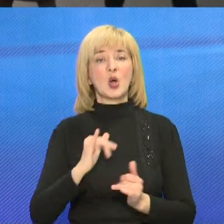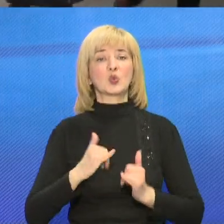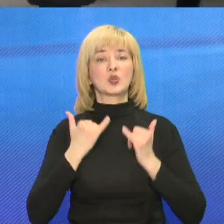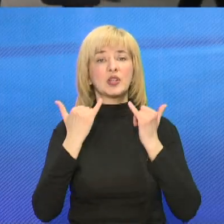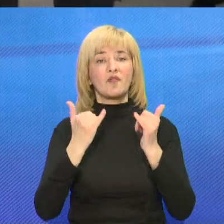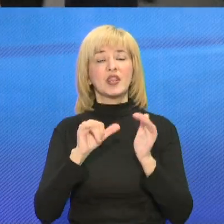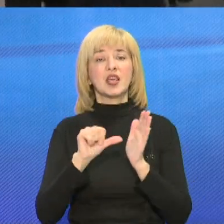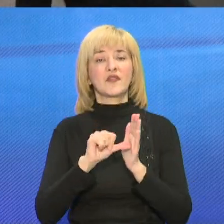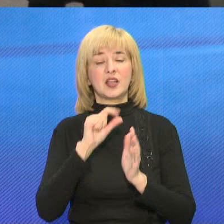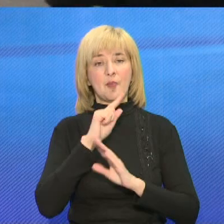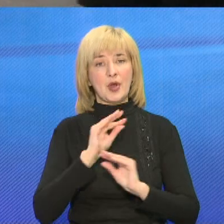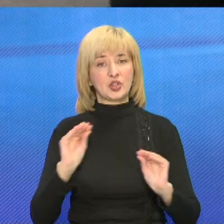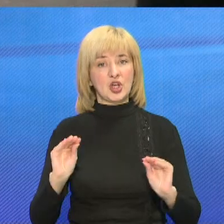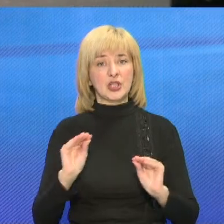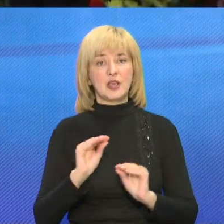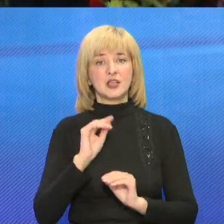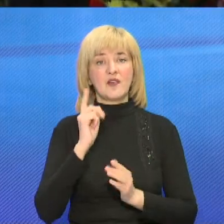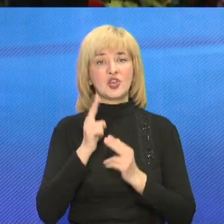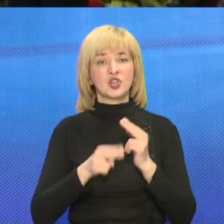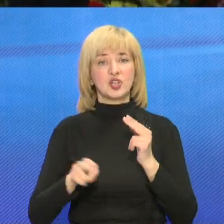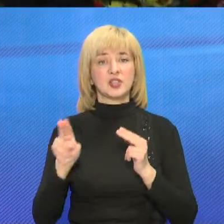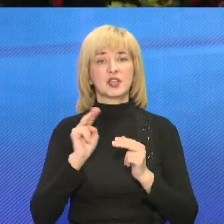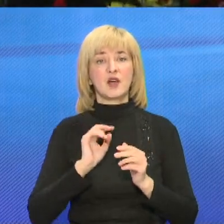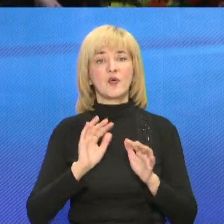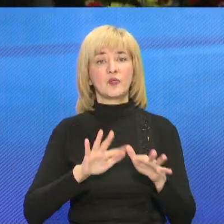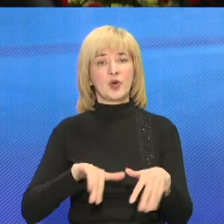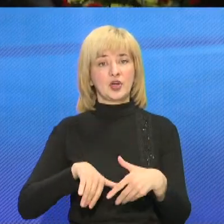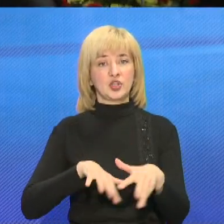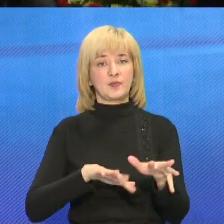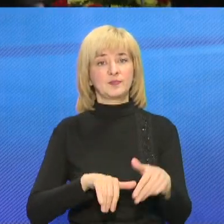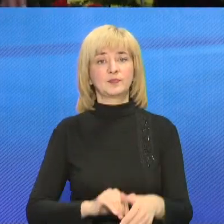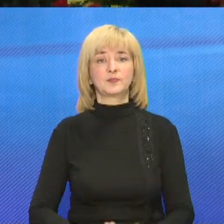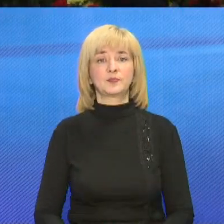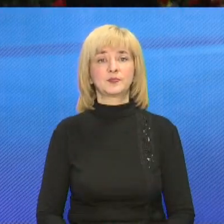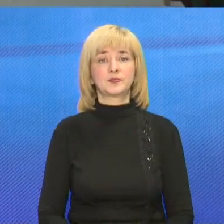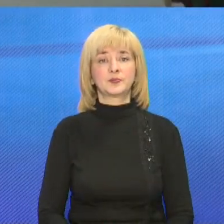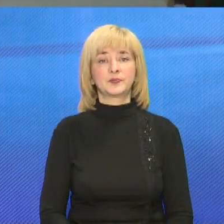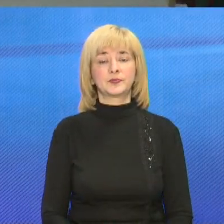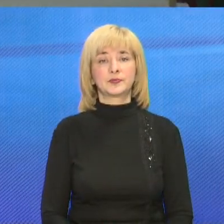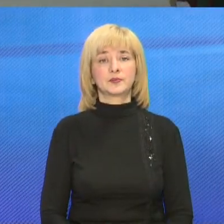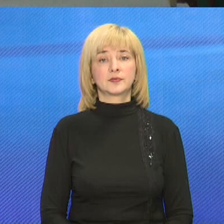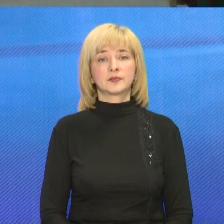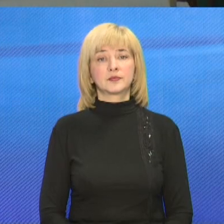маўчання. Завяршыўся святочны мітынг урачыстым маршам вайскоўцаў.